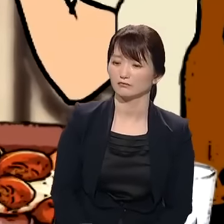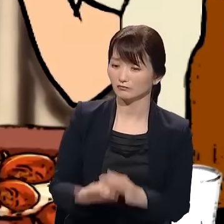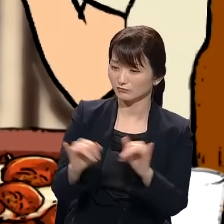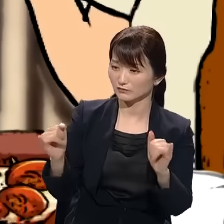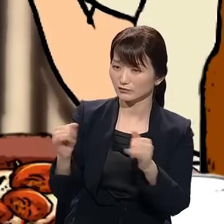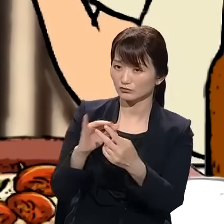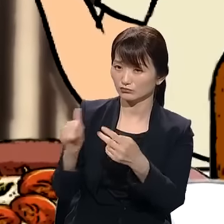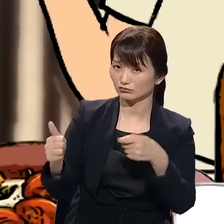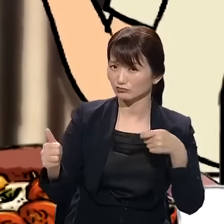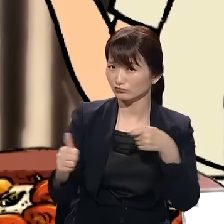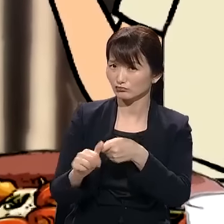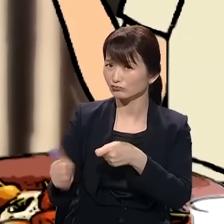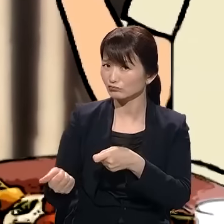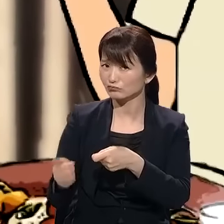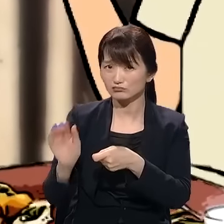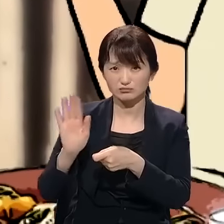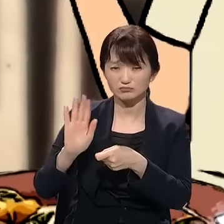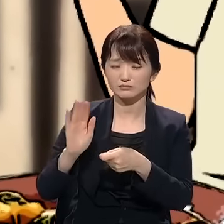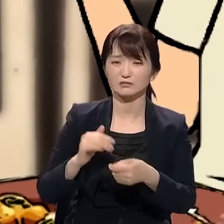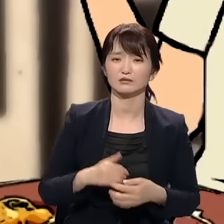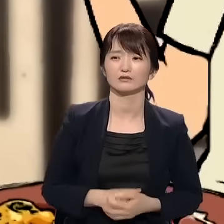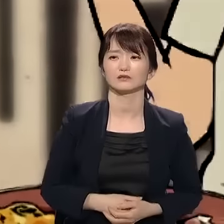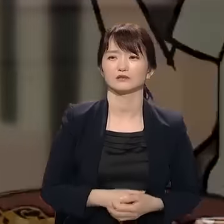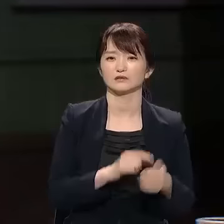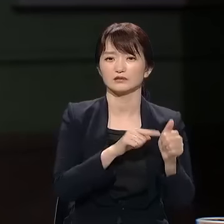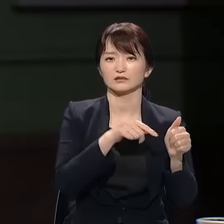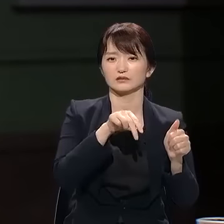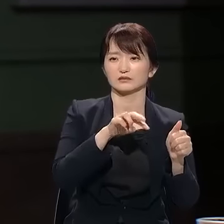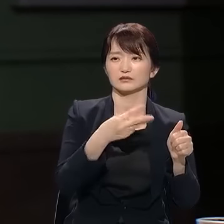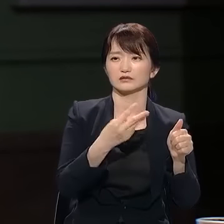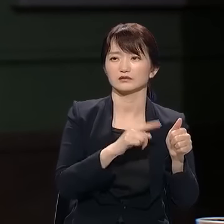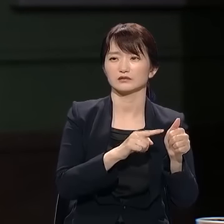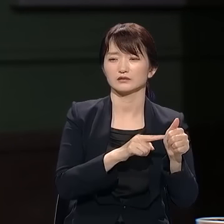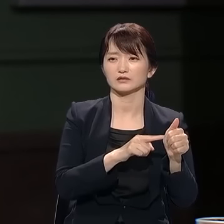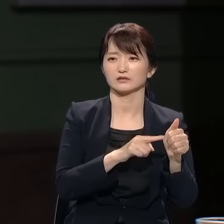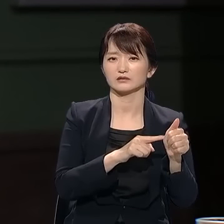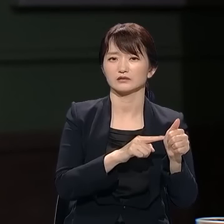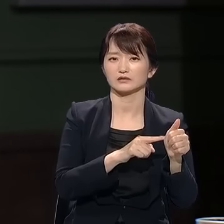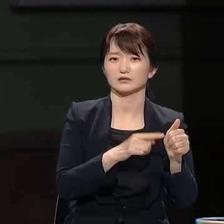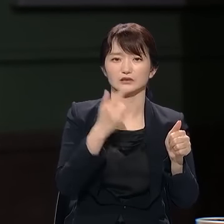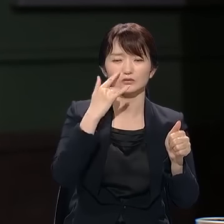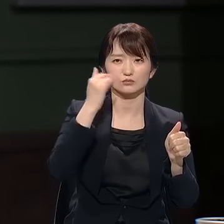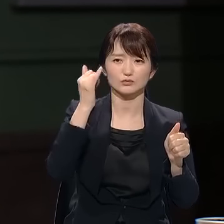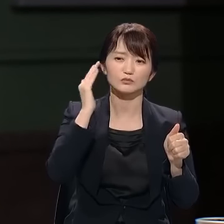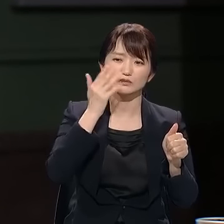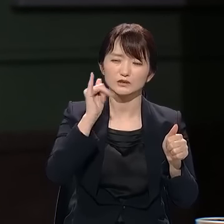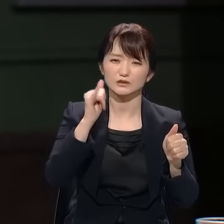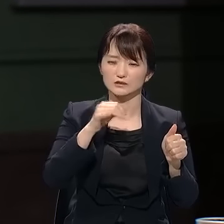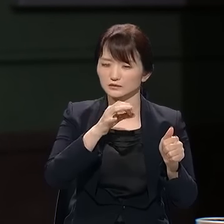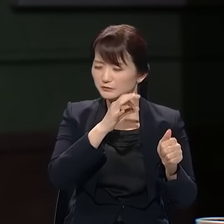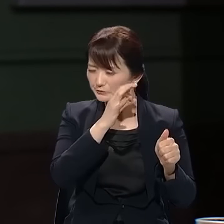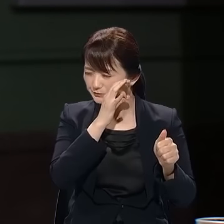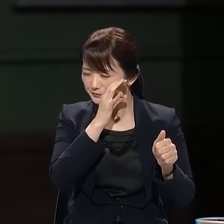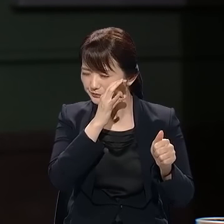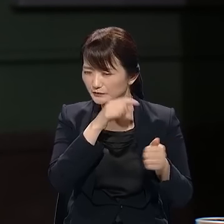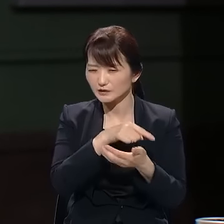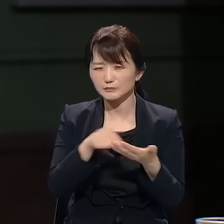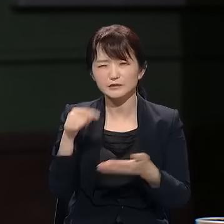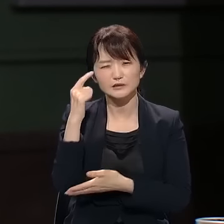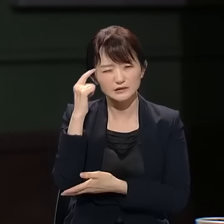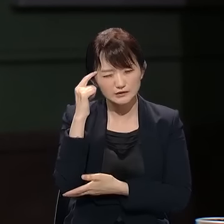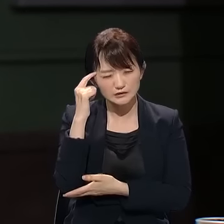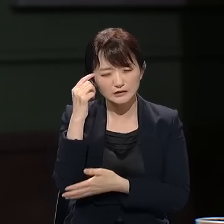죽일 수는 없잖아요 아 그런데이 설씨가 좀 원래부터 어떤 청각 장애가 있는 부모에 대한 부끄러움 그리고 피 식 같은 것